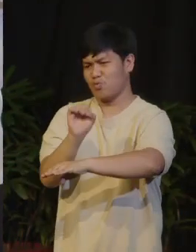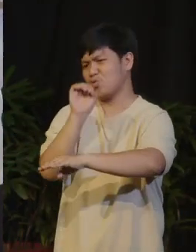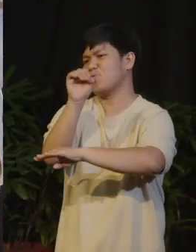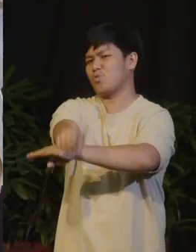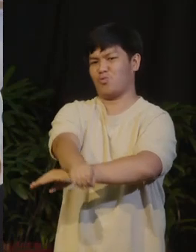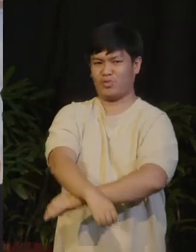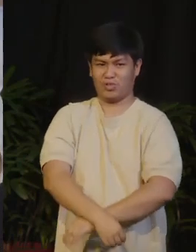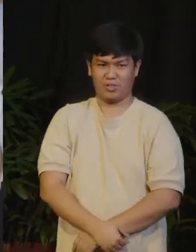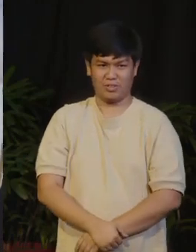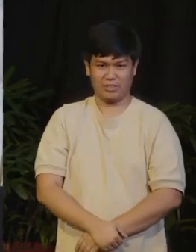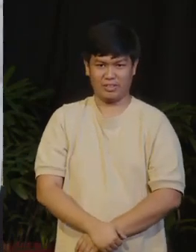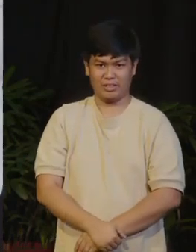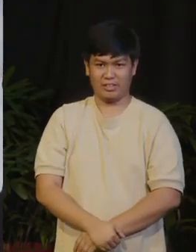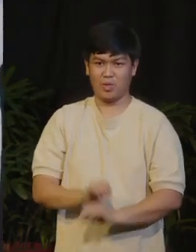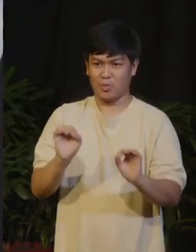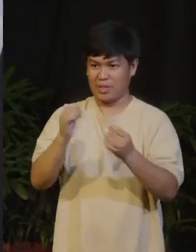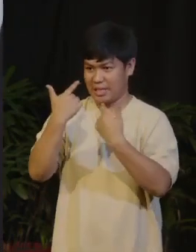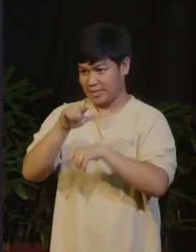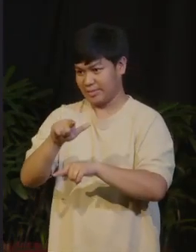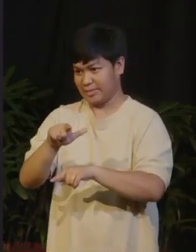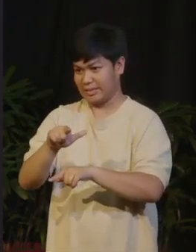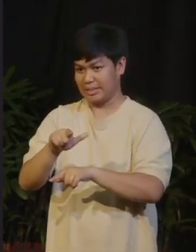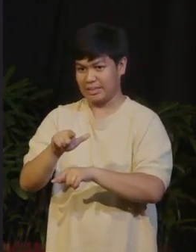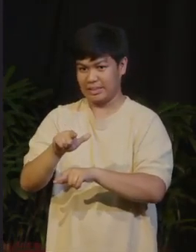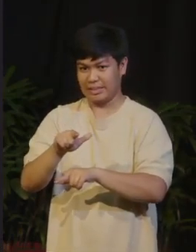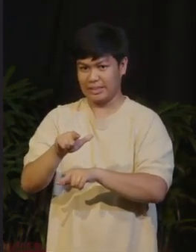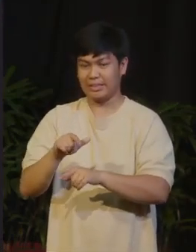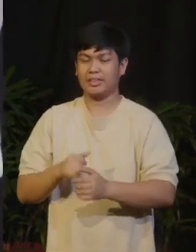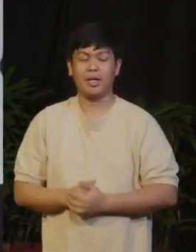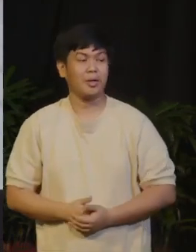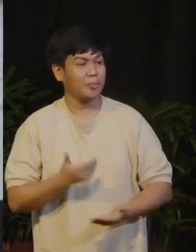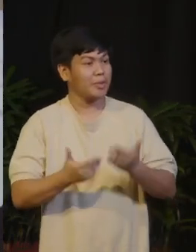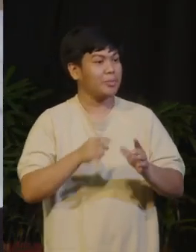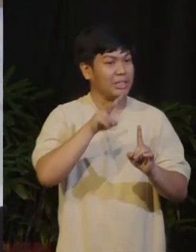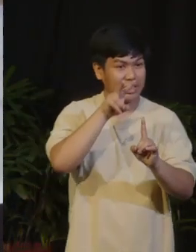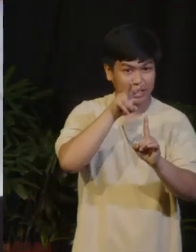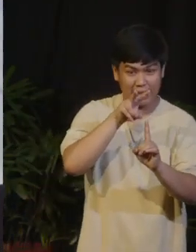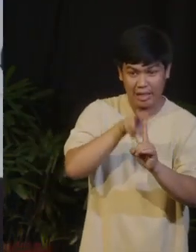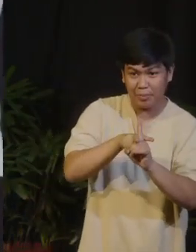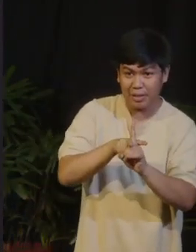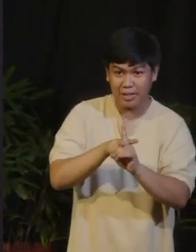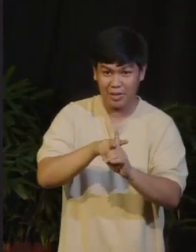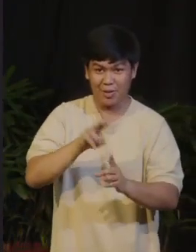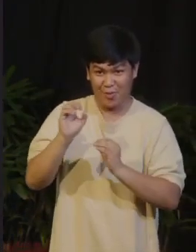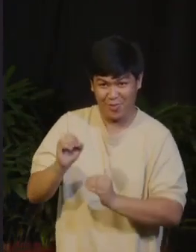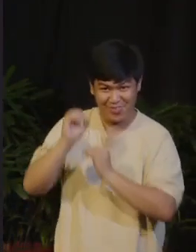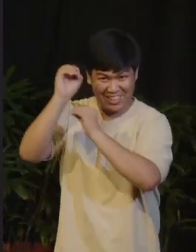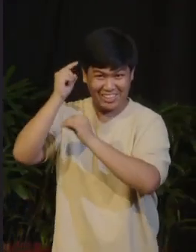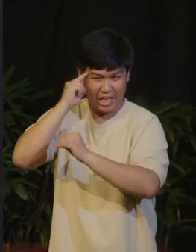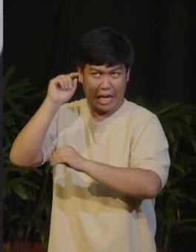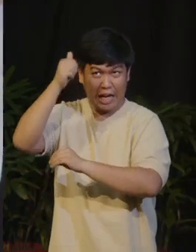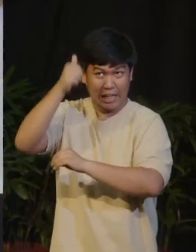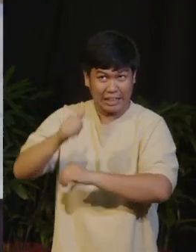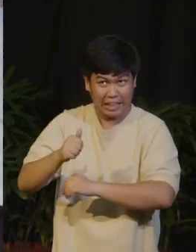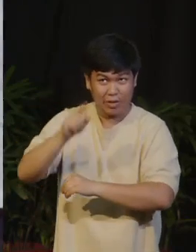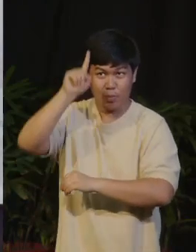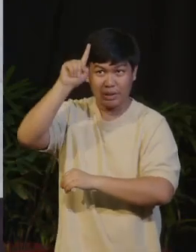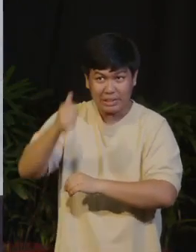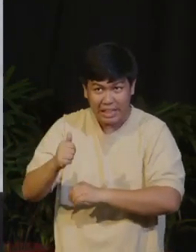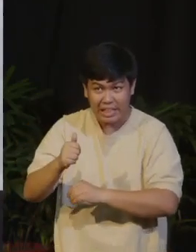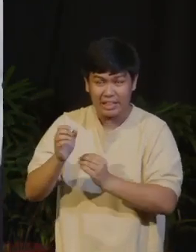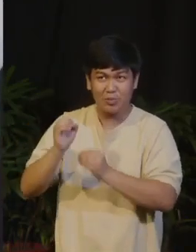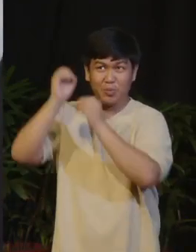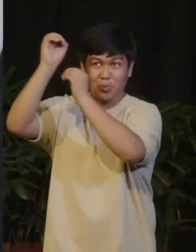niyan. Bagaman ang application niya ay pwede sa pagbibigay sa Diyos, ang primary application nito ay